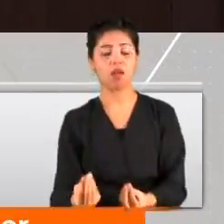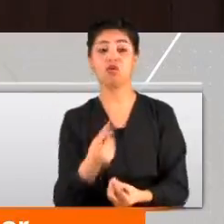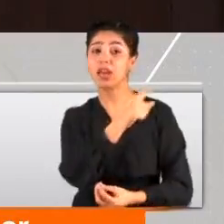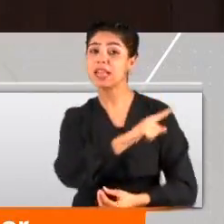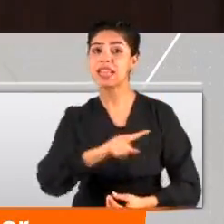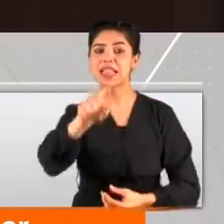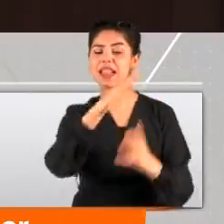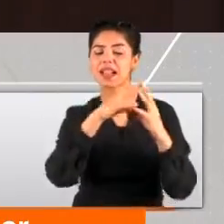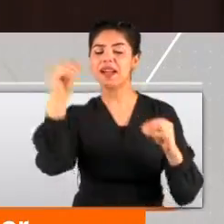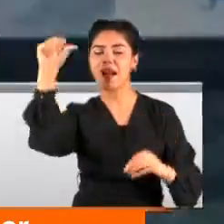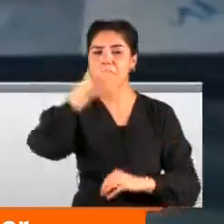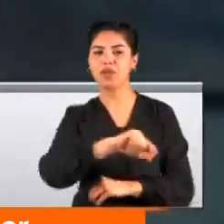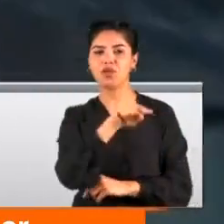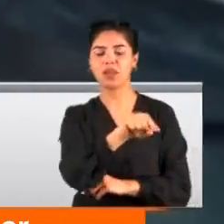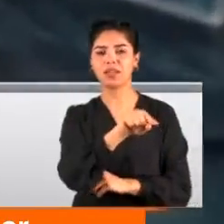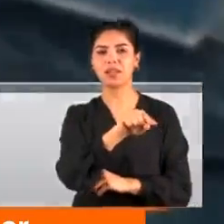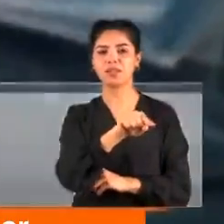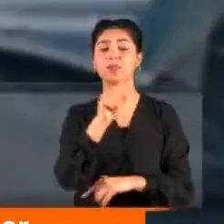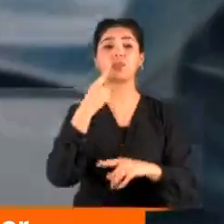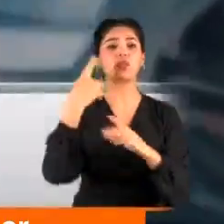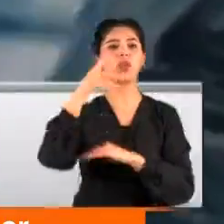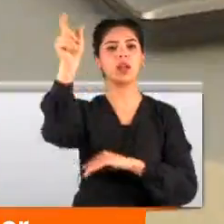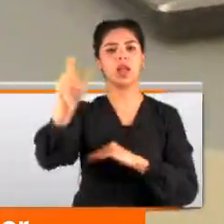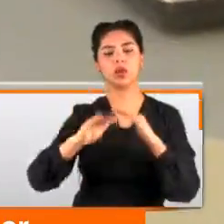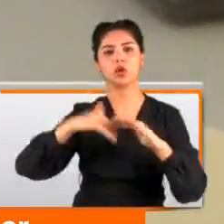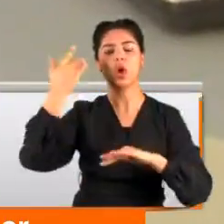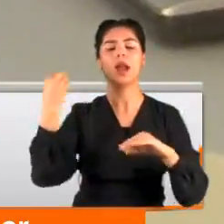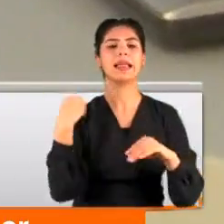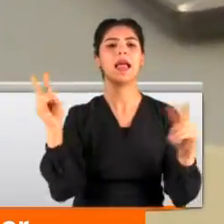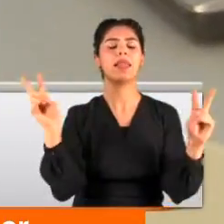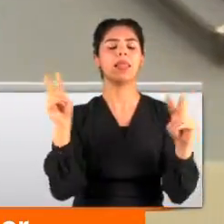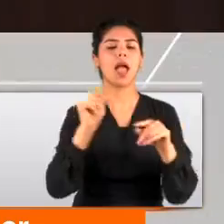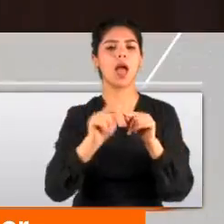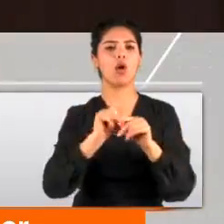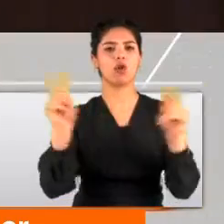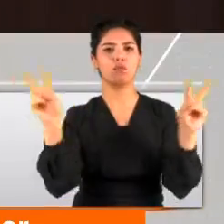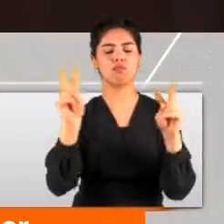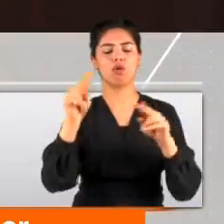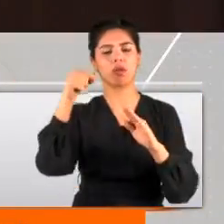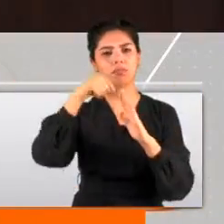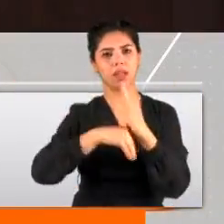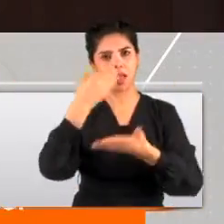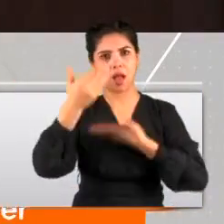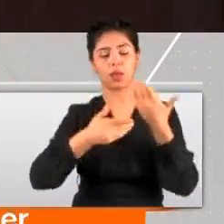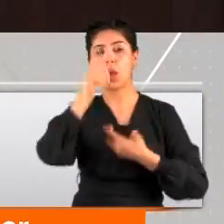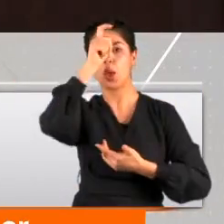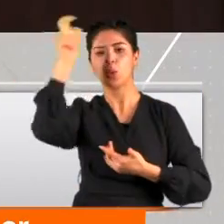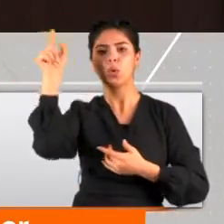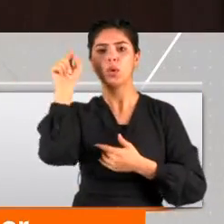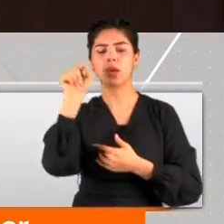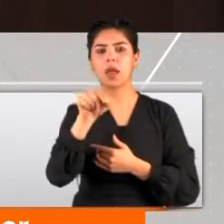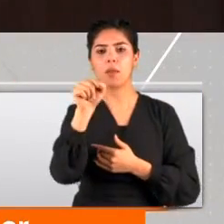siz kaybedeceksiniz. Erdoğan daha sonra yeni ekonomi modeline getirdi sözü. Türkiye bu